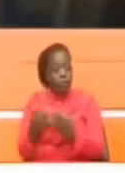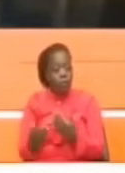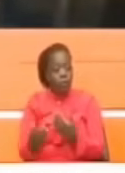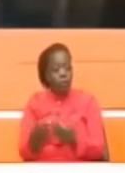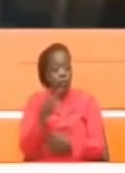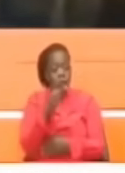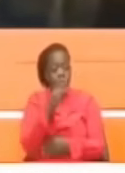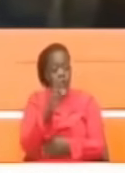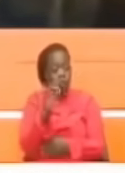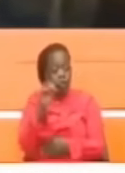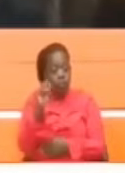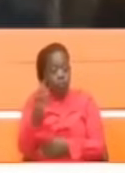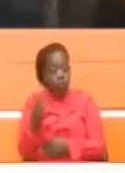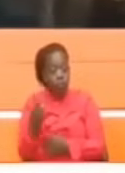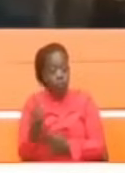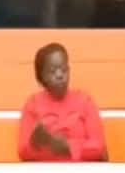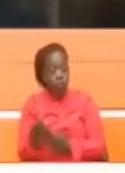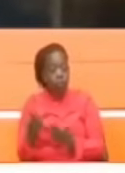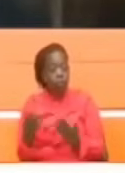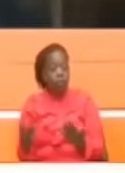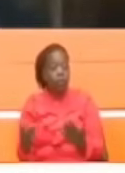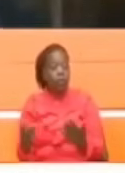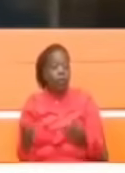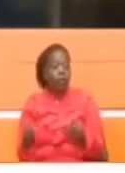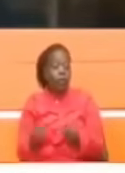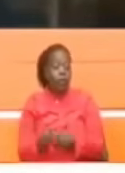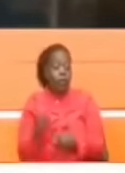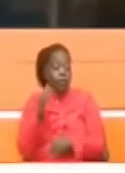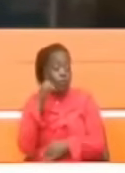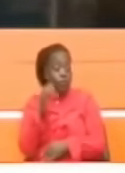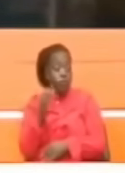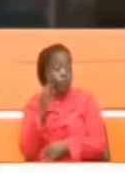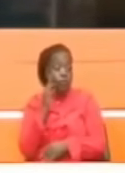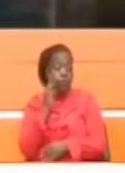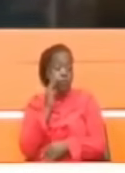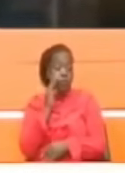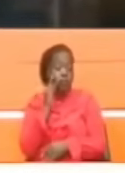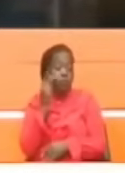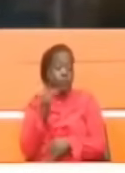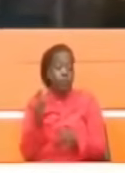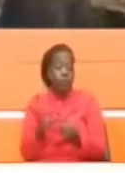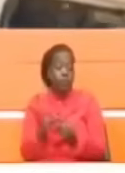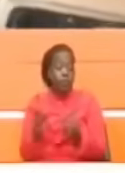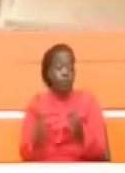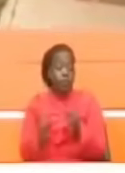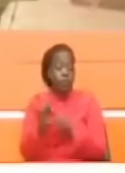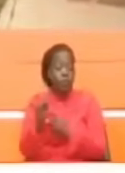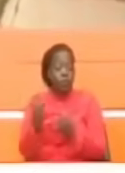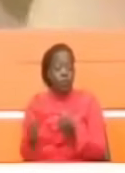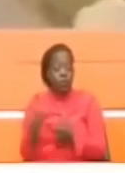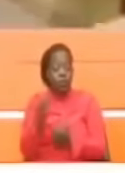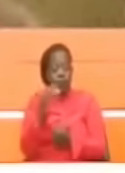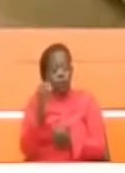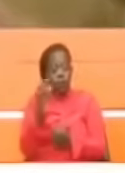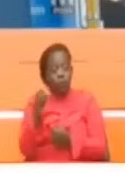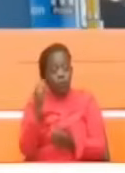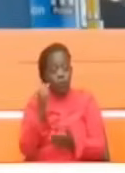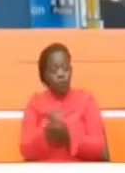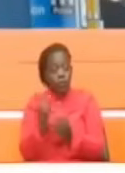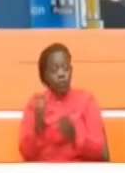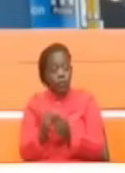abiri e chikacha HP sime bali lwa mabuka dobere ne simbye kole tolo 15 kadi ya banka ne